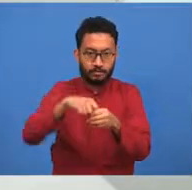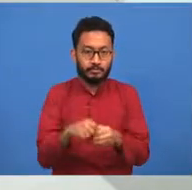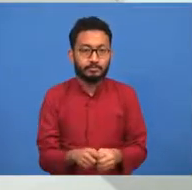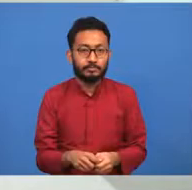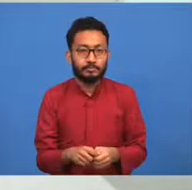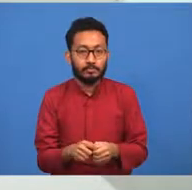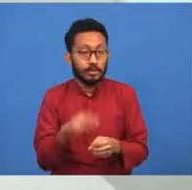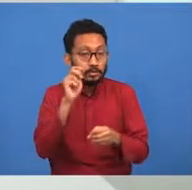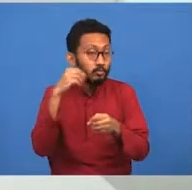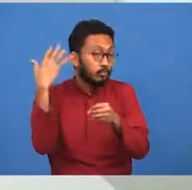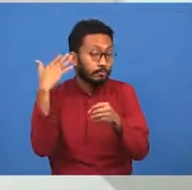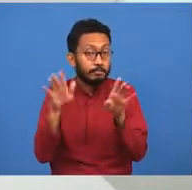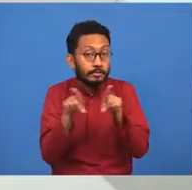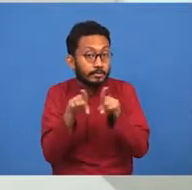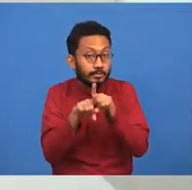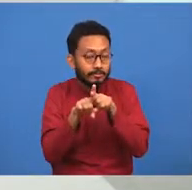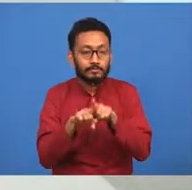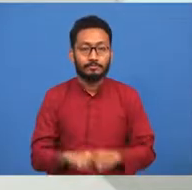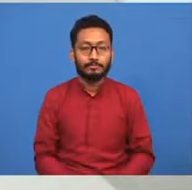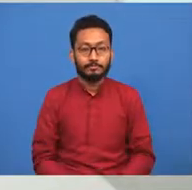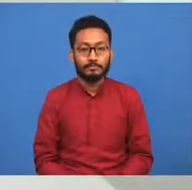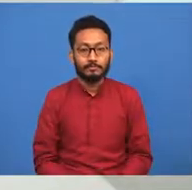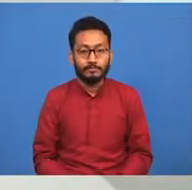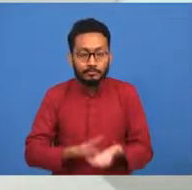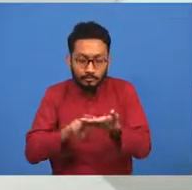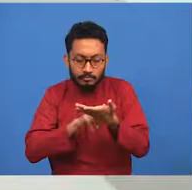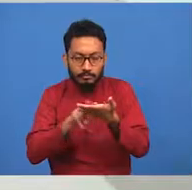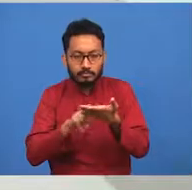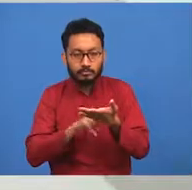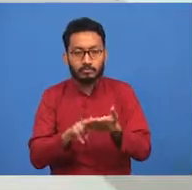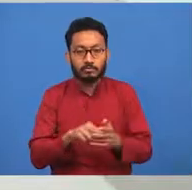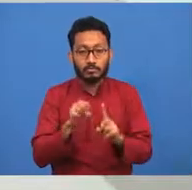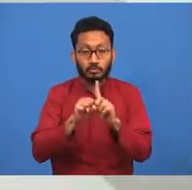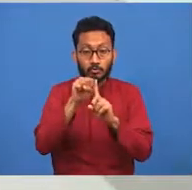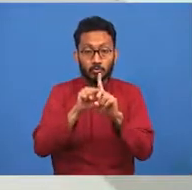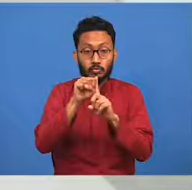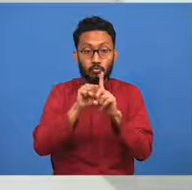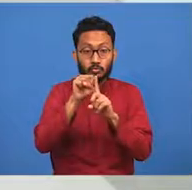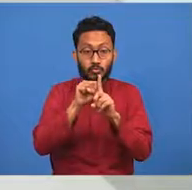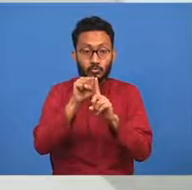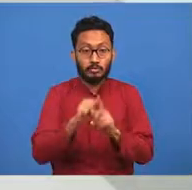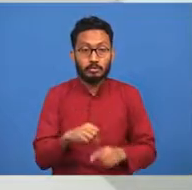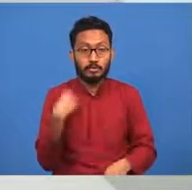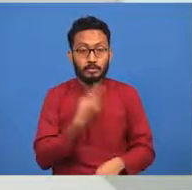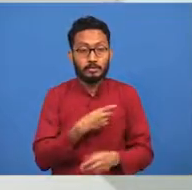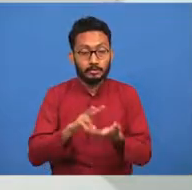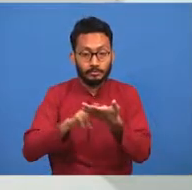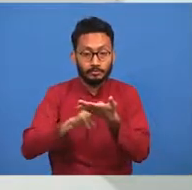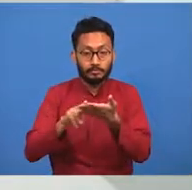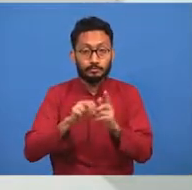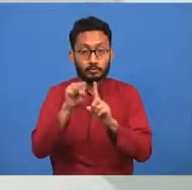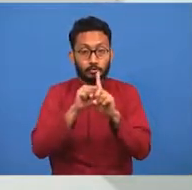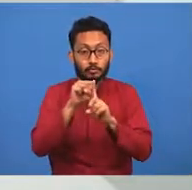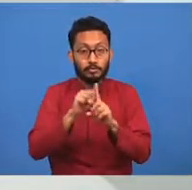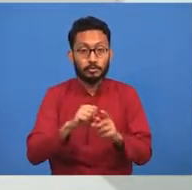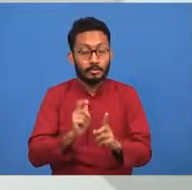Dan bila kita akan baca suhu ini, ya, kita akan baca pada suhu yang